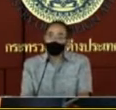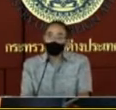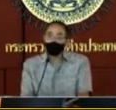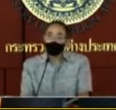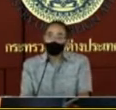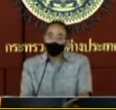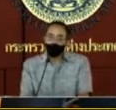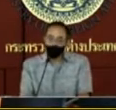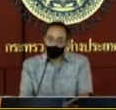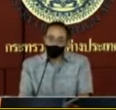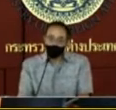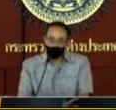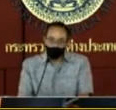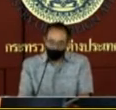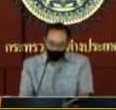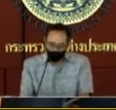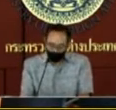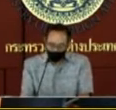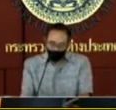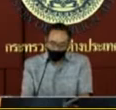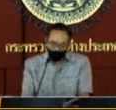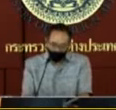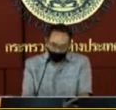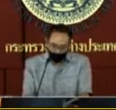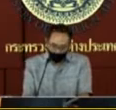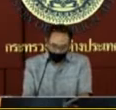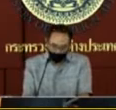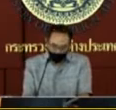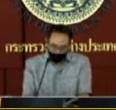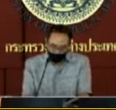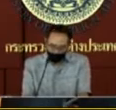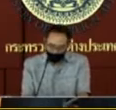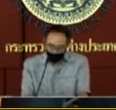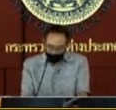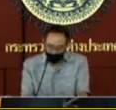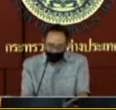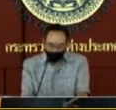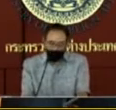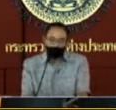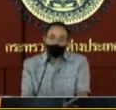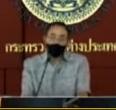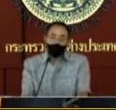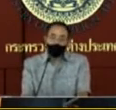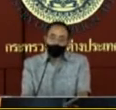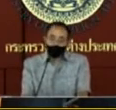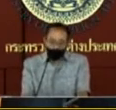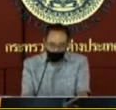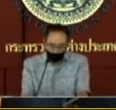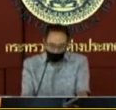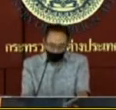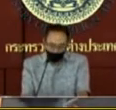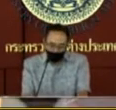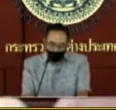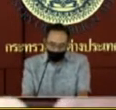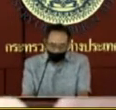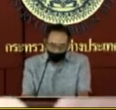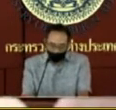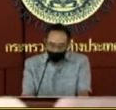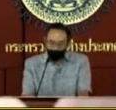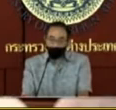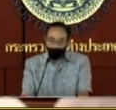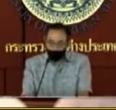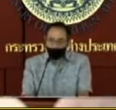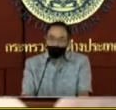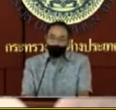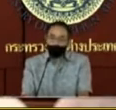ที่เยือนไทยระหว่างวันที่7ถึง11พฤศจิกายนสิ้นสุดในวันนี้นะครับทั้งสองฝ่ายได้ย้ำความสำคัญ